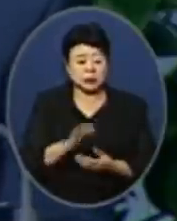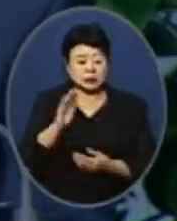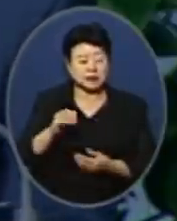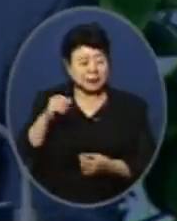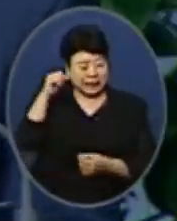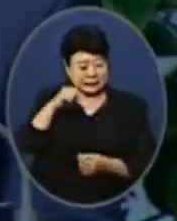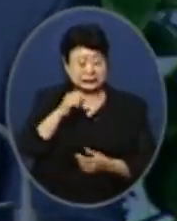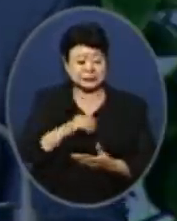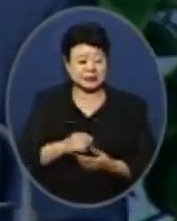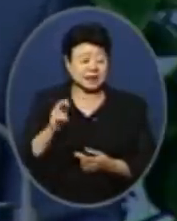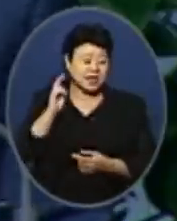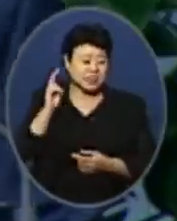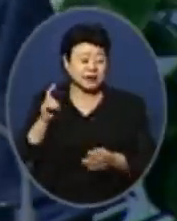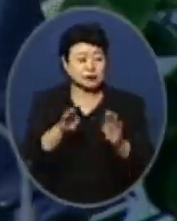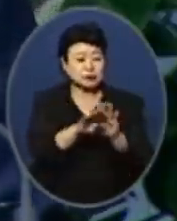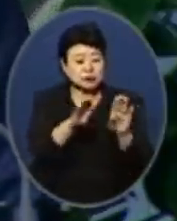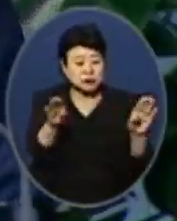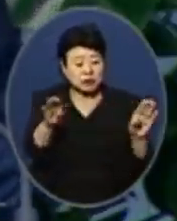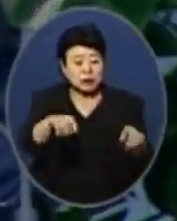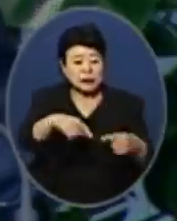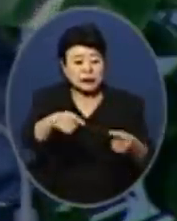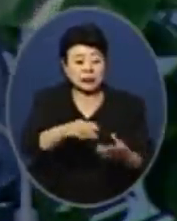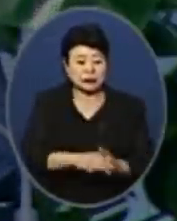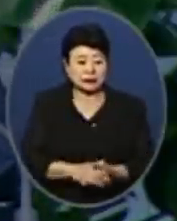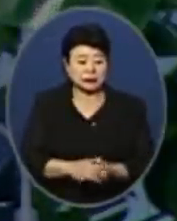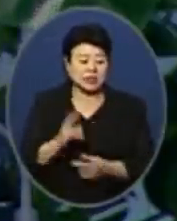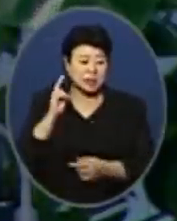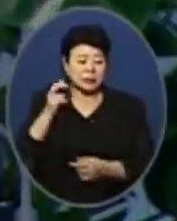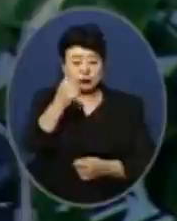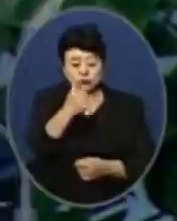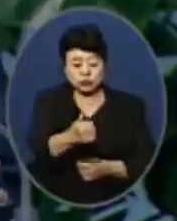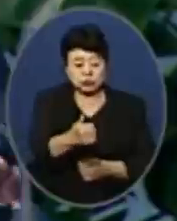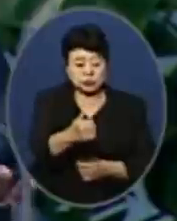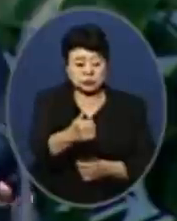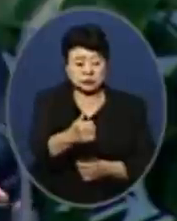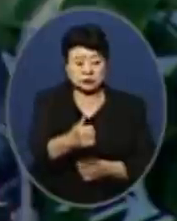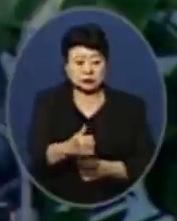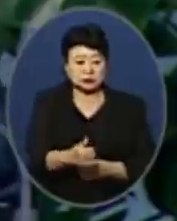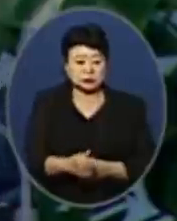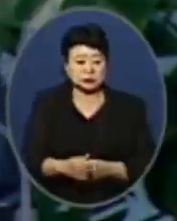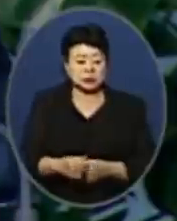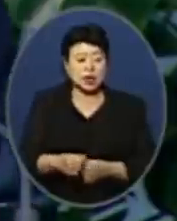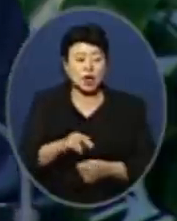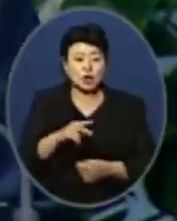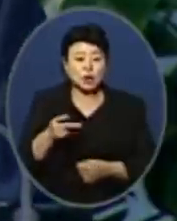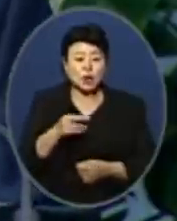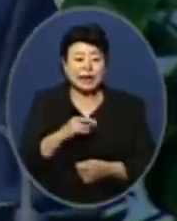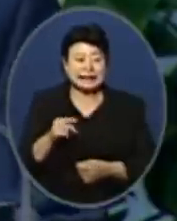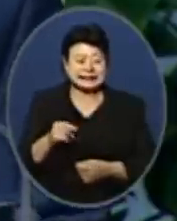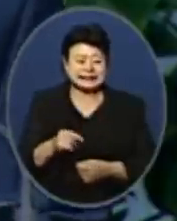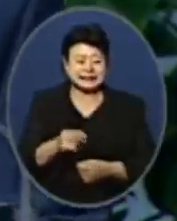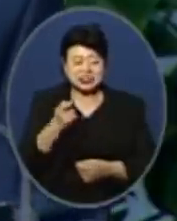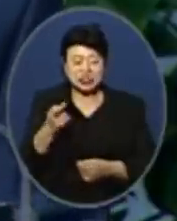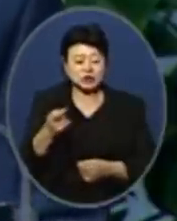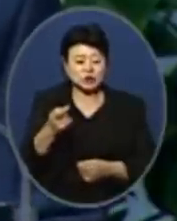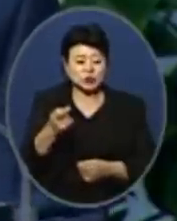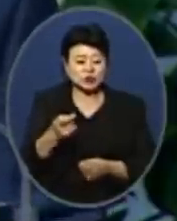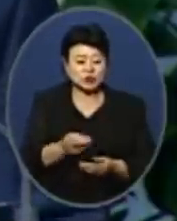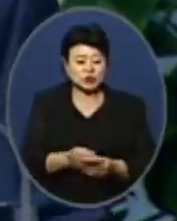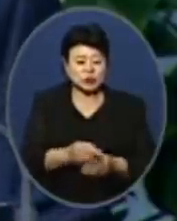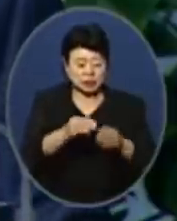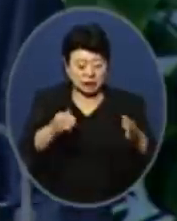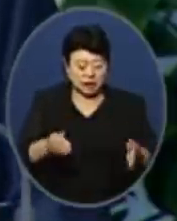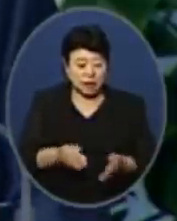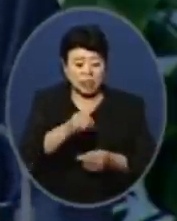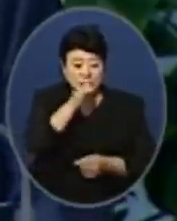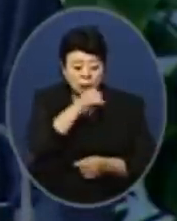다음날 아침에 이발소 문을 열러 가니까 이발소 주인이 거기 도넛스 12개 한 타스지